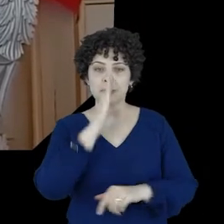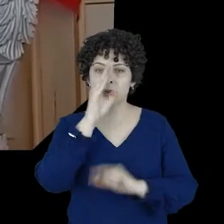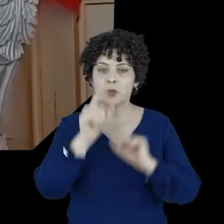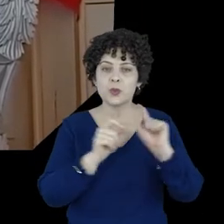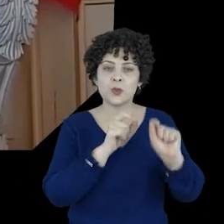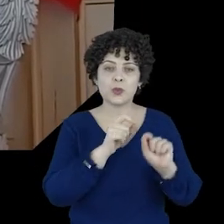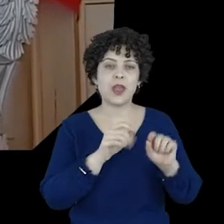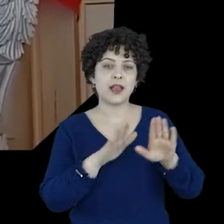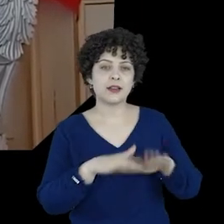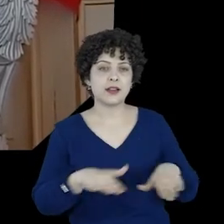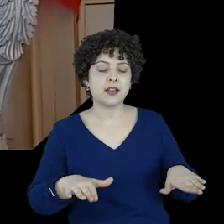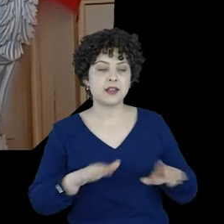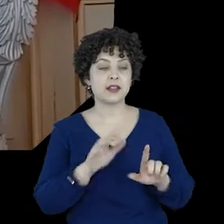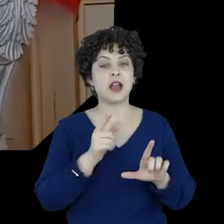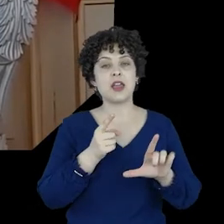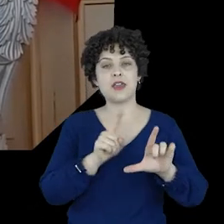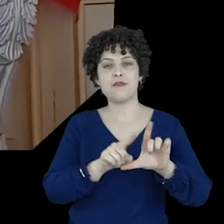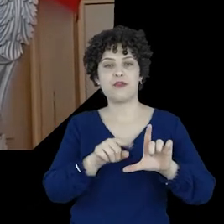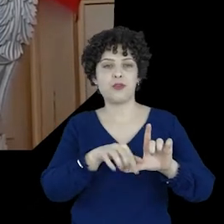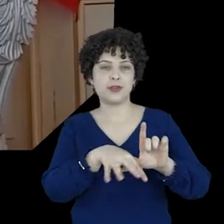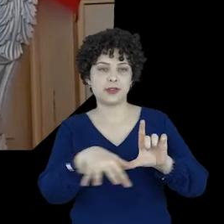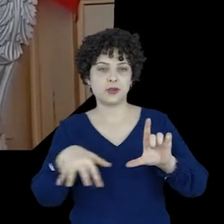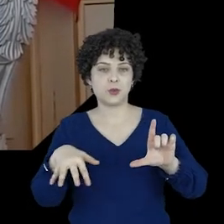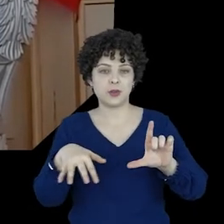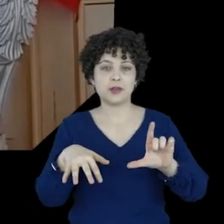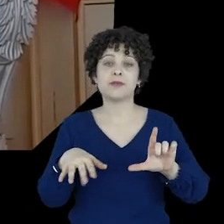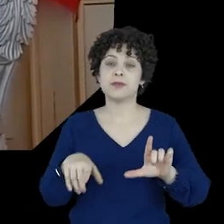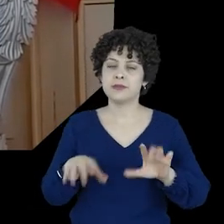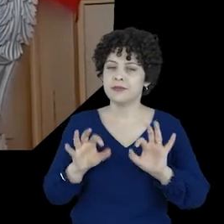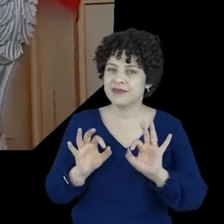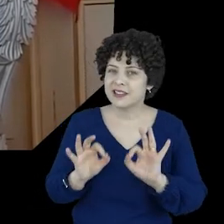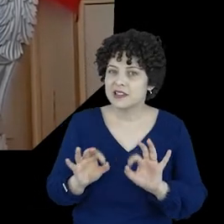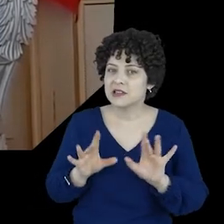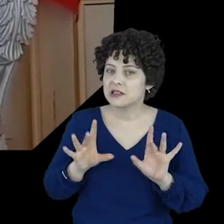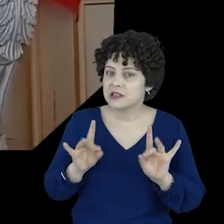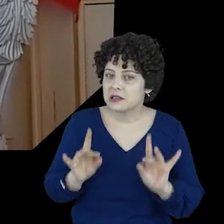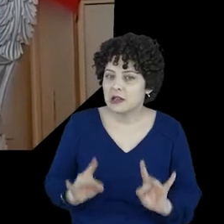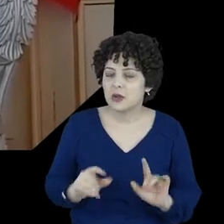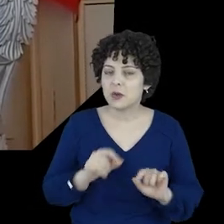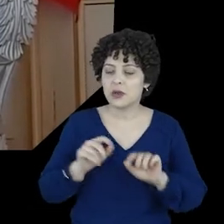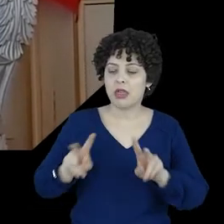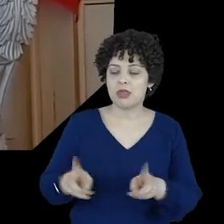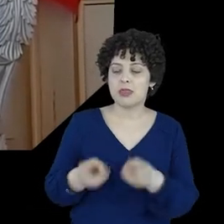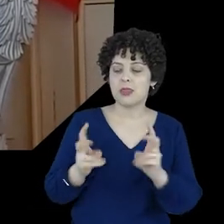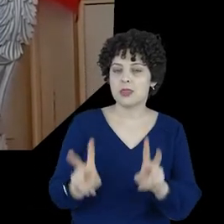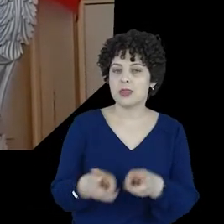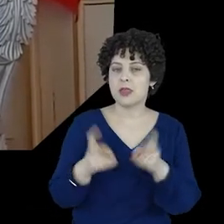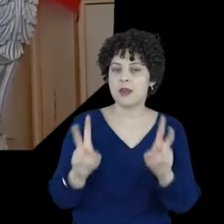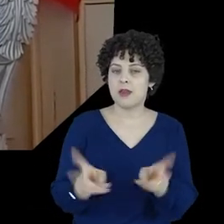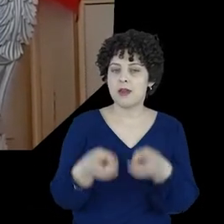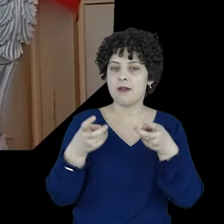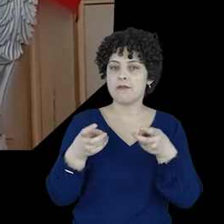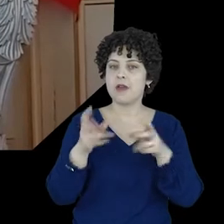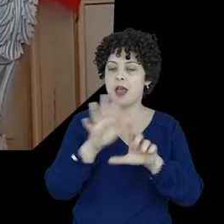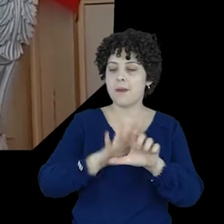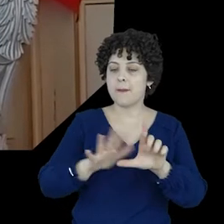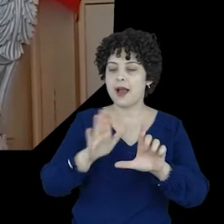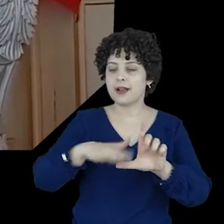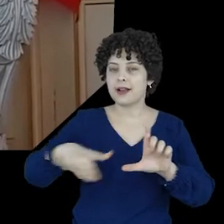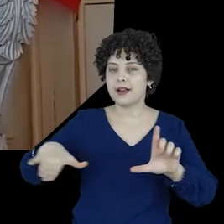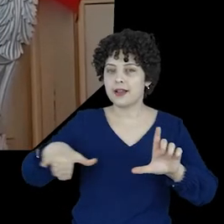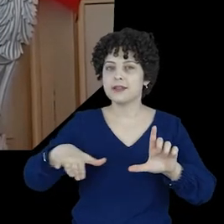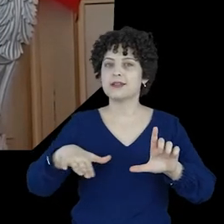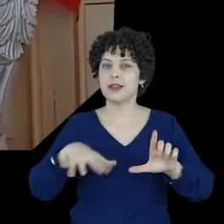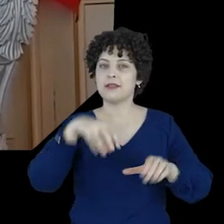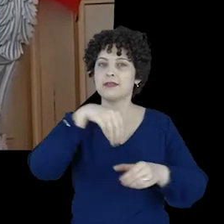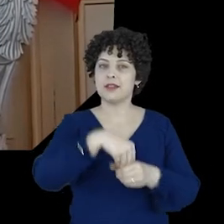spécifiquement l'activité des enfants influenceurs et, pour être tout à fait exact, l'exploitation commerciale de